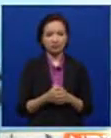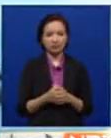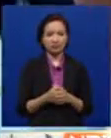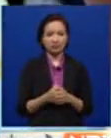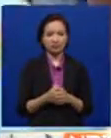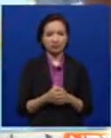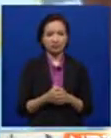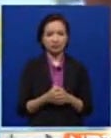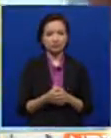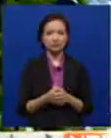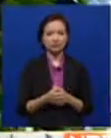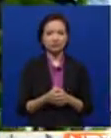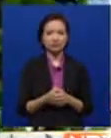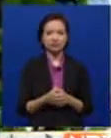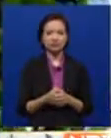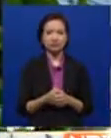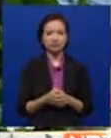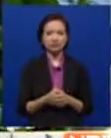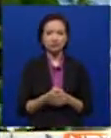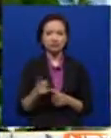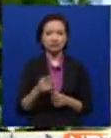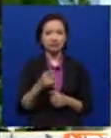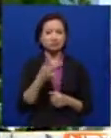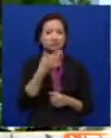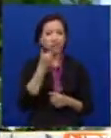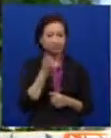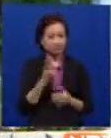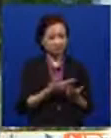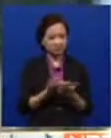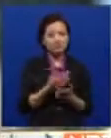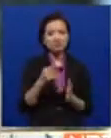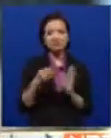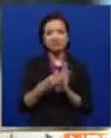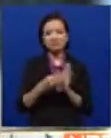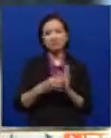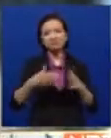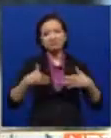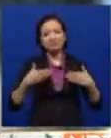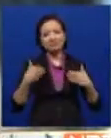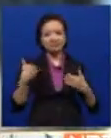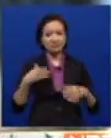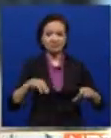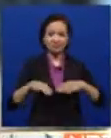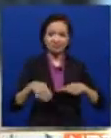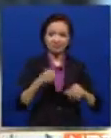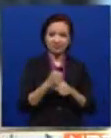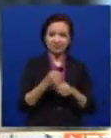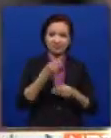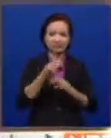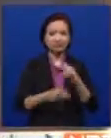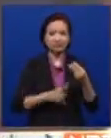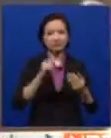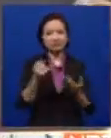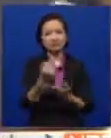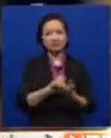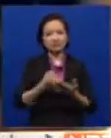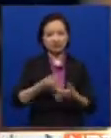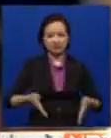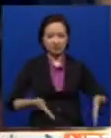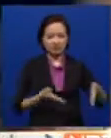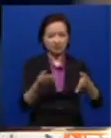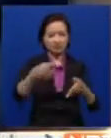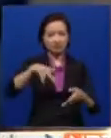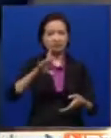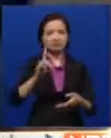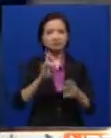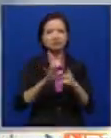ะอนันต์ผู้ที่ซื้อน้ำตาลปั้นเล่าให้ฟังว่าดีใจที่กรุงเทพมหานครได้มีการจัดงานตลาดศิลปะคลองพดุงกรุงเกษม